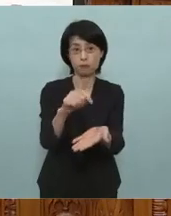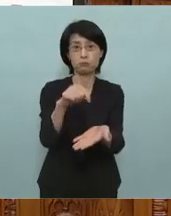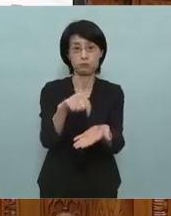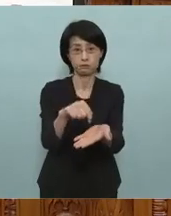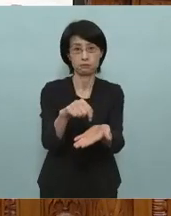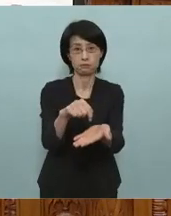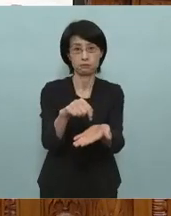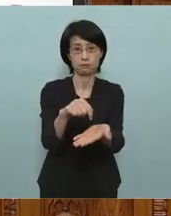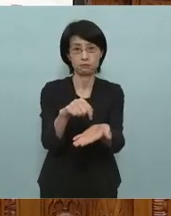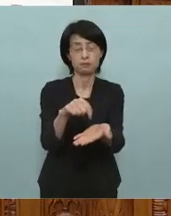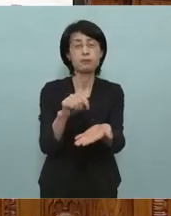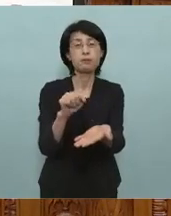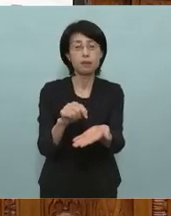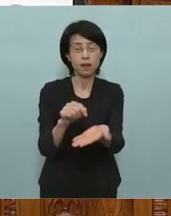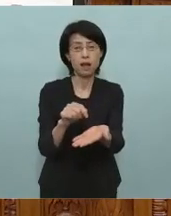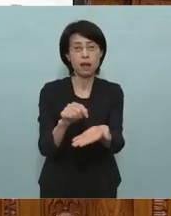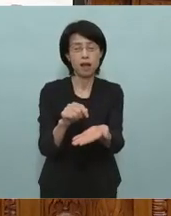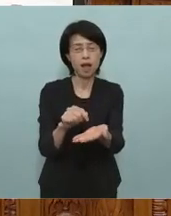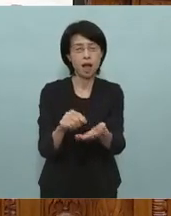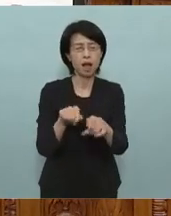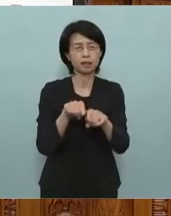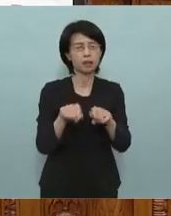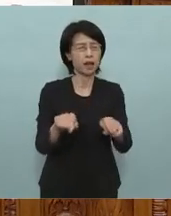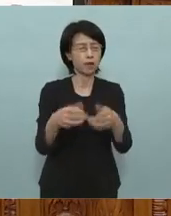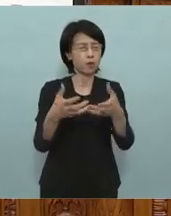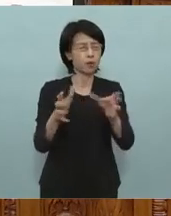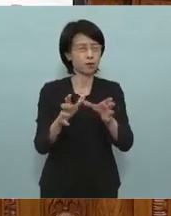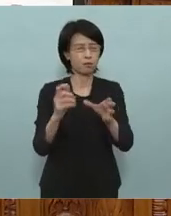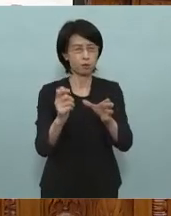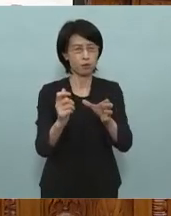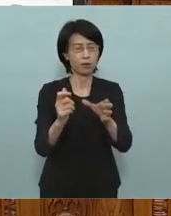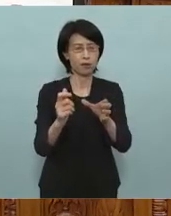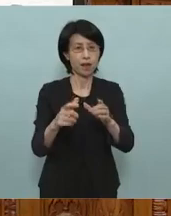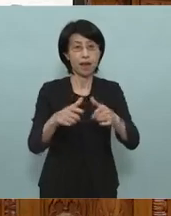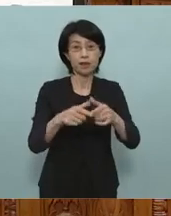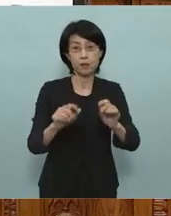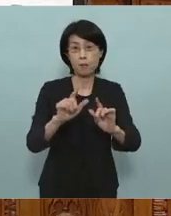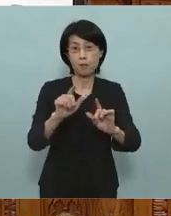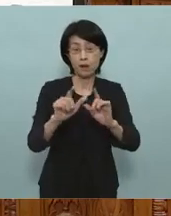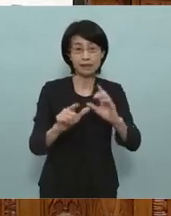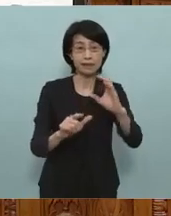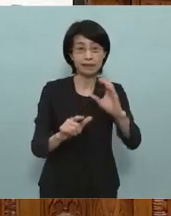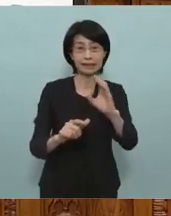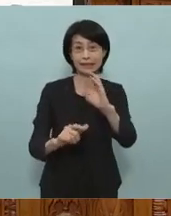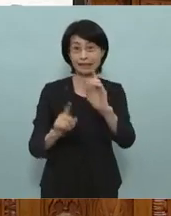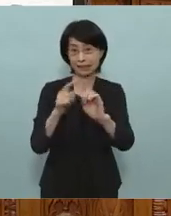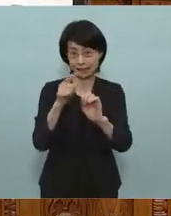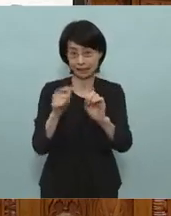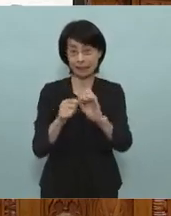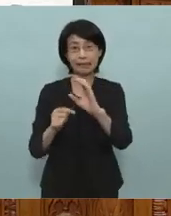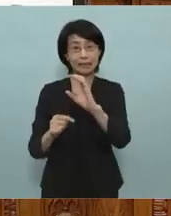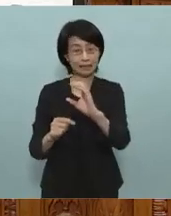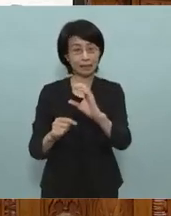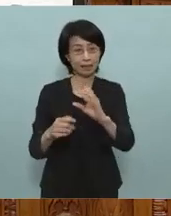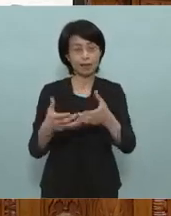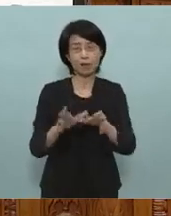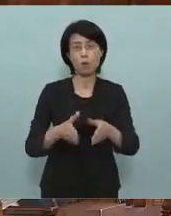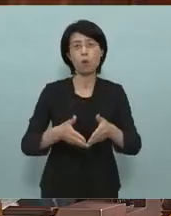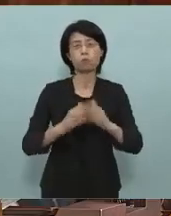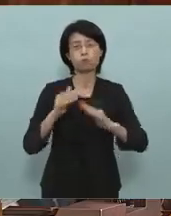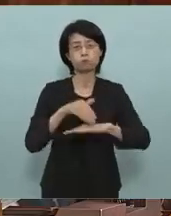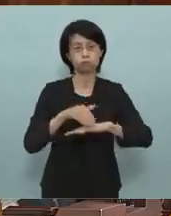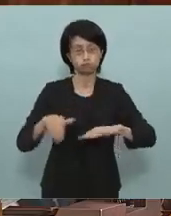また司令塔機能の強化日本版CDCの創設にも取り組んでいきます